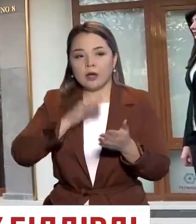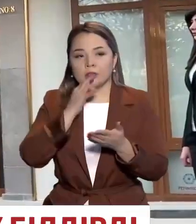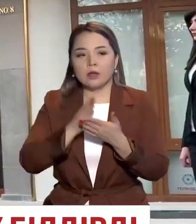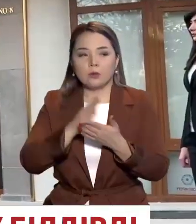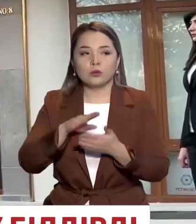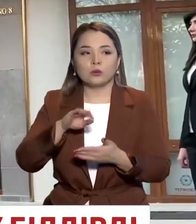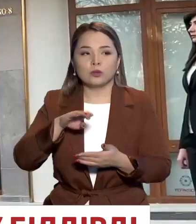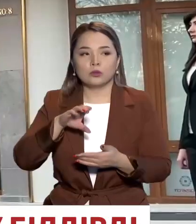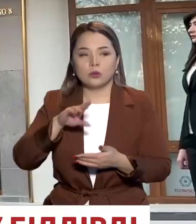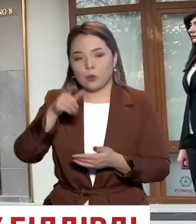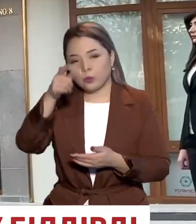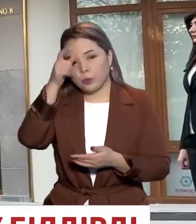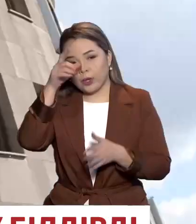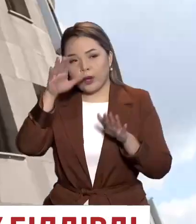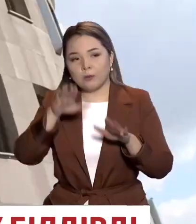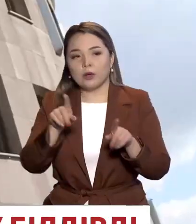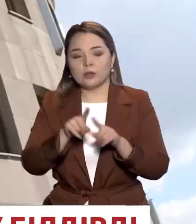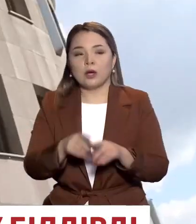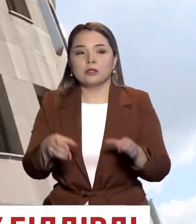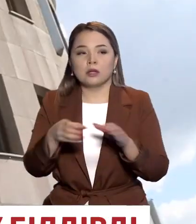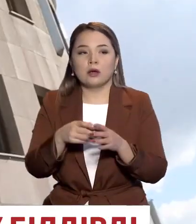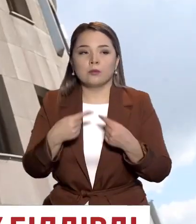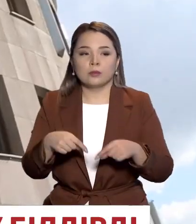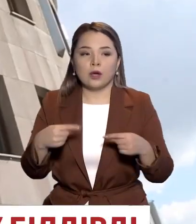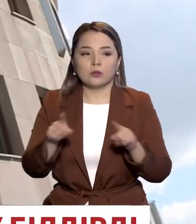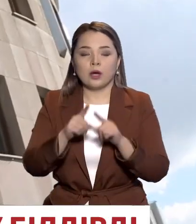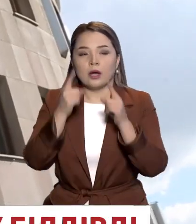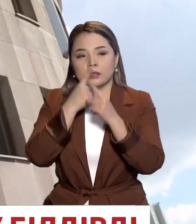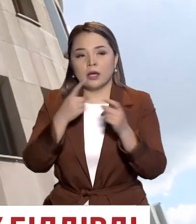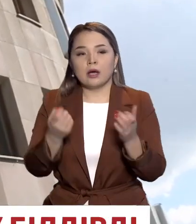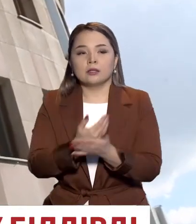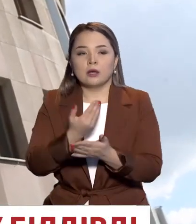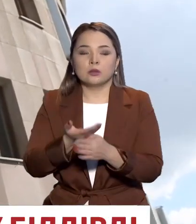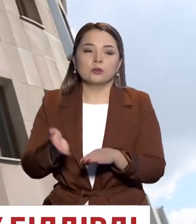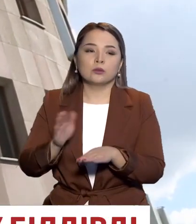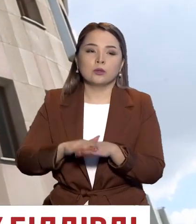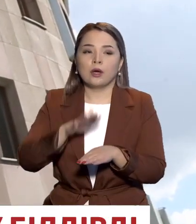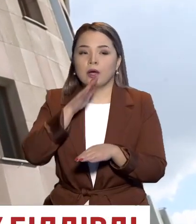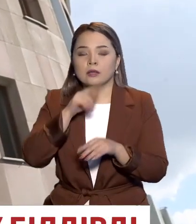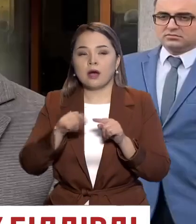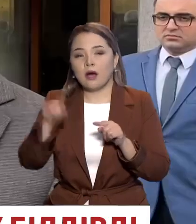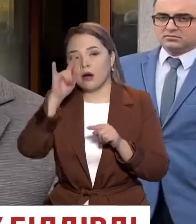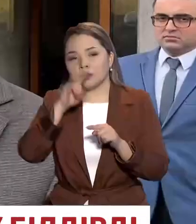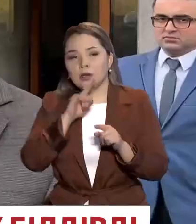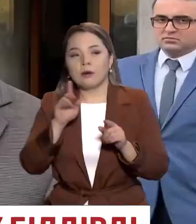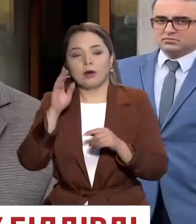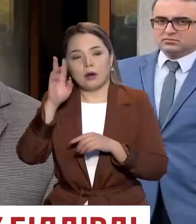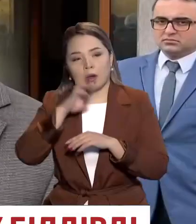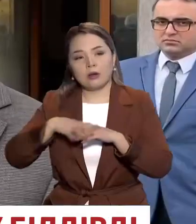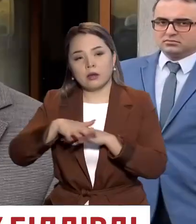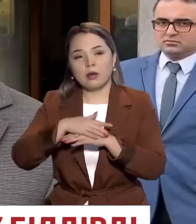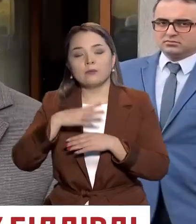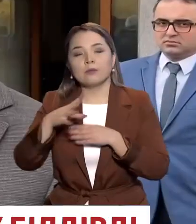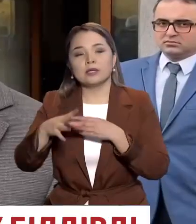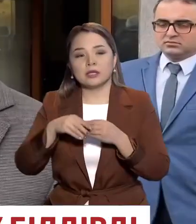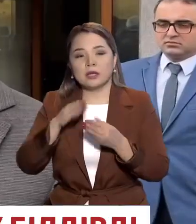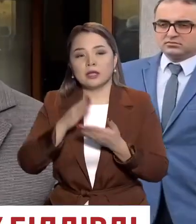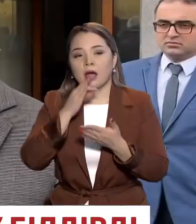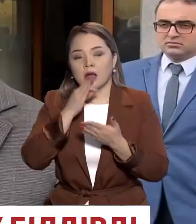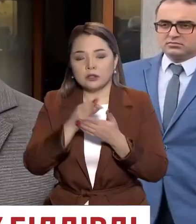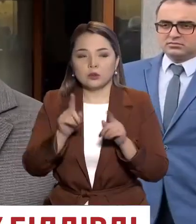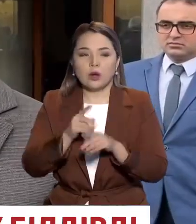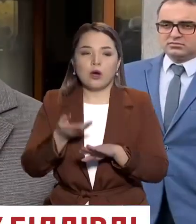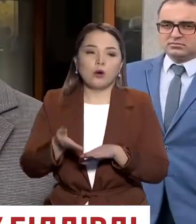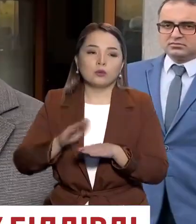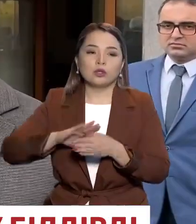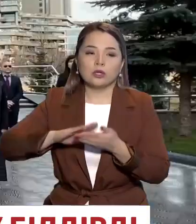дейін Түрксой ұйымы елдегі оқиғаларға қатысты арнайы мәлімдеме жариялап, қиын сәтте Қазақстан халқымен бірге екендіктерін және бұл ауыр жағдайдың